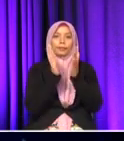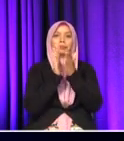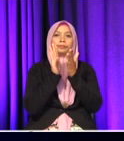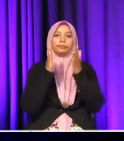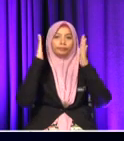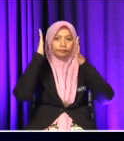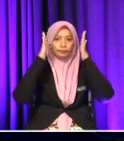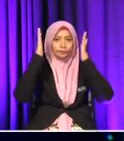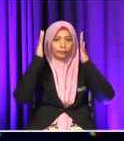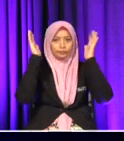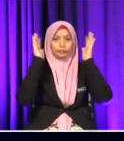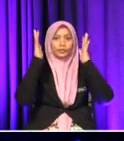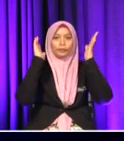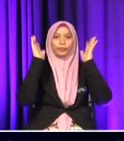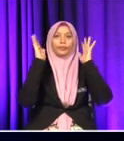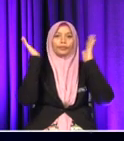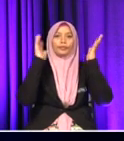bukan untuk diri sendiri